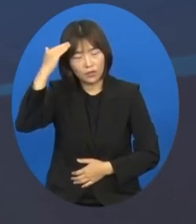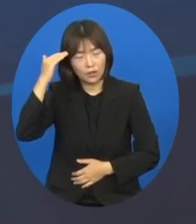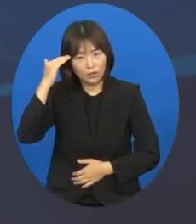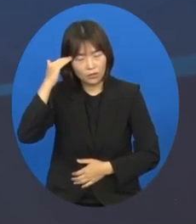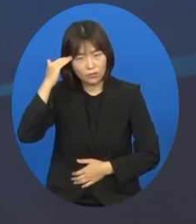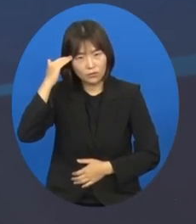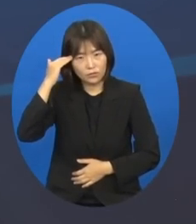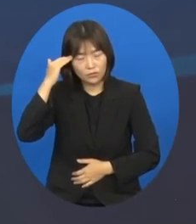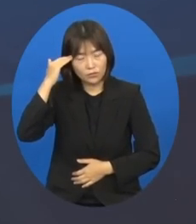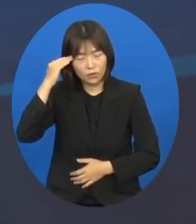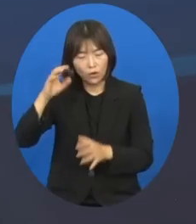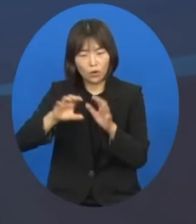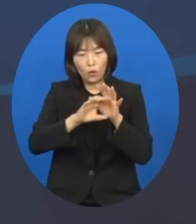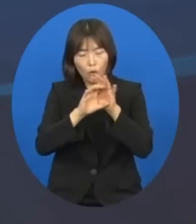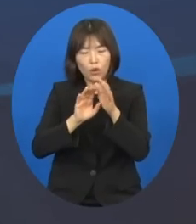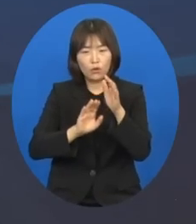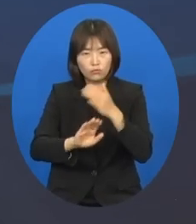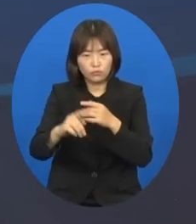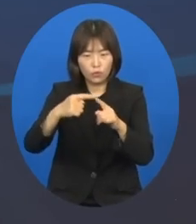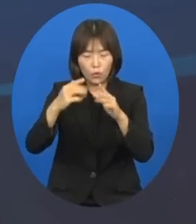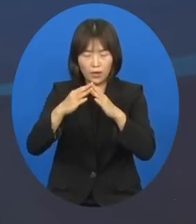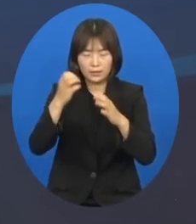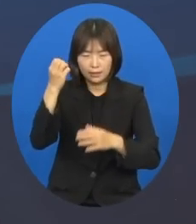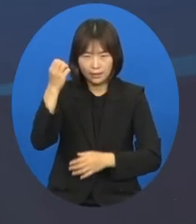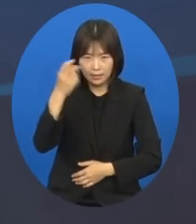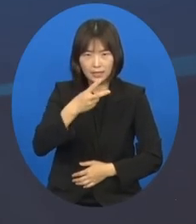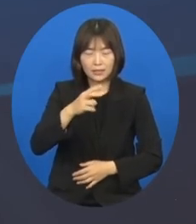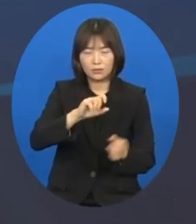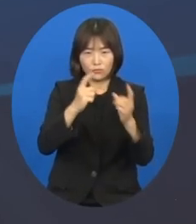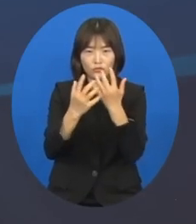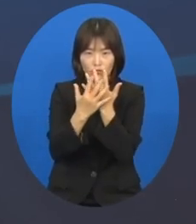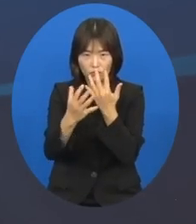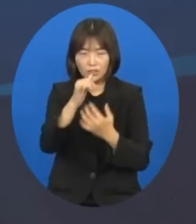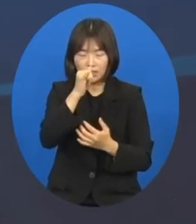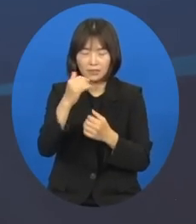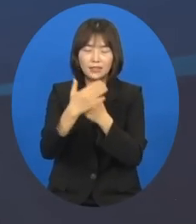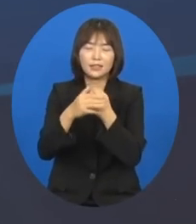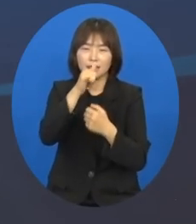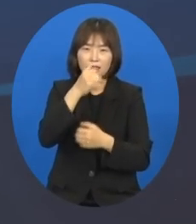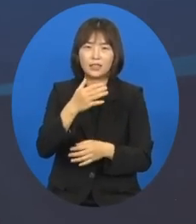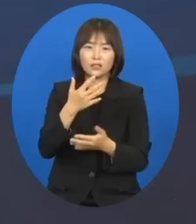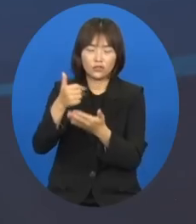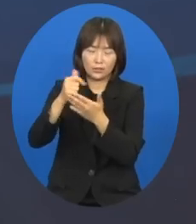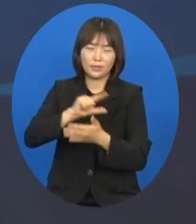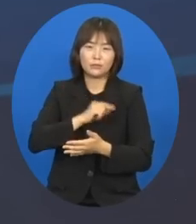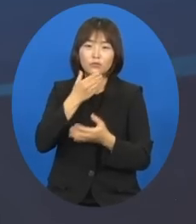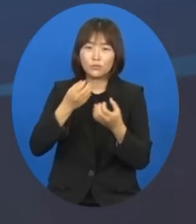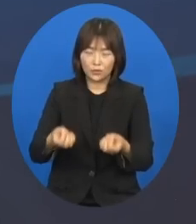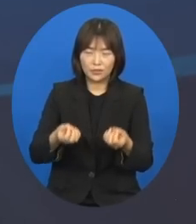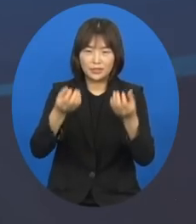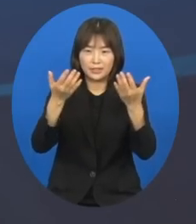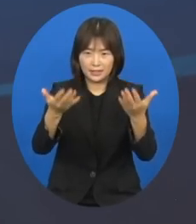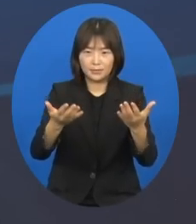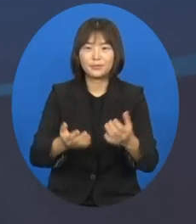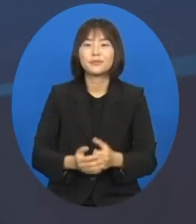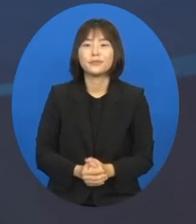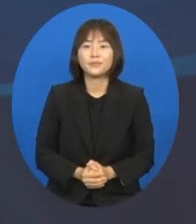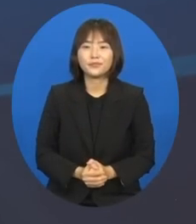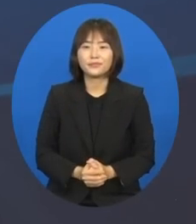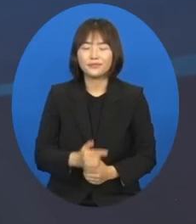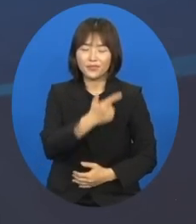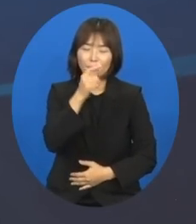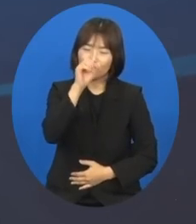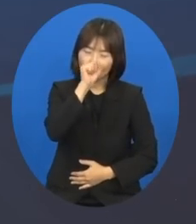코로나 이후에 교회가 다시 한번 부흥하게 되어지는 그러한 은혜가 있기를 주님의 이름으로 축복합니다 너무너무